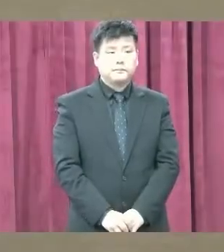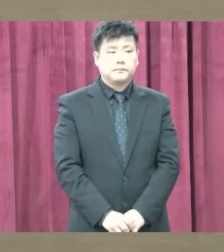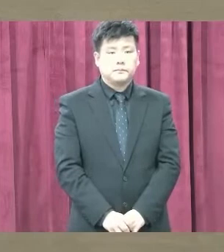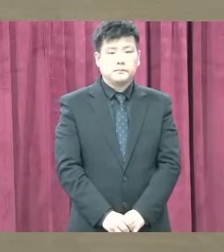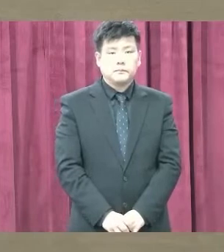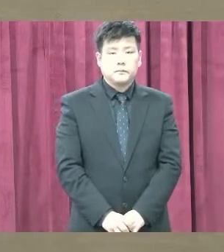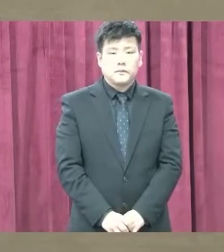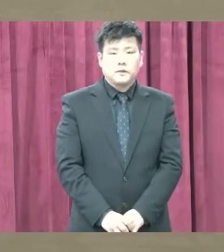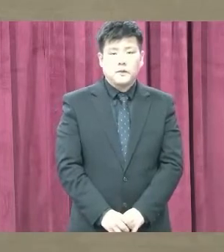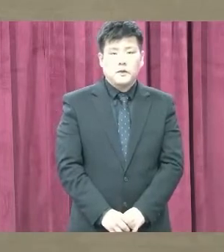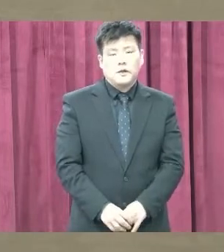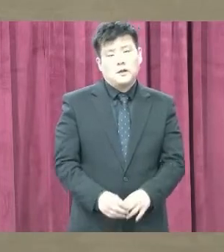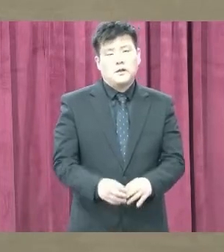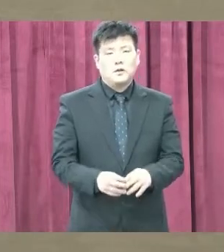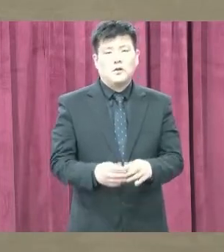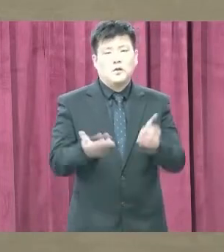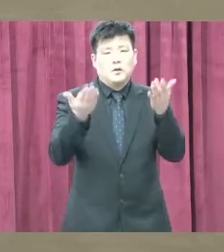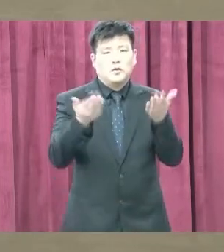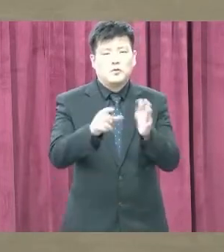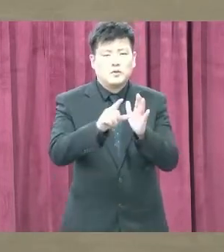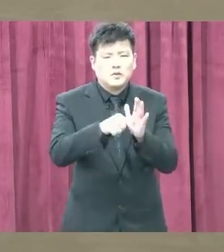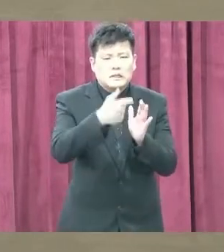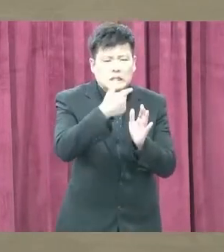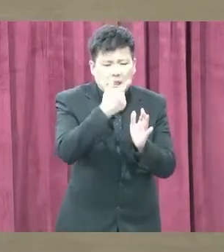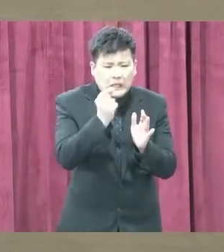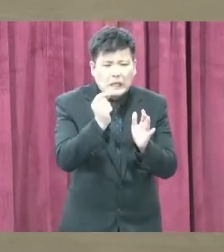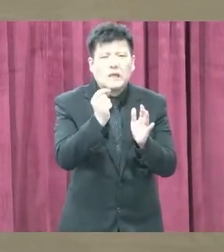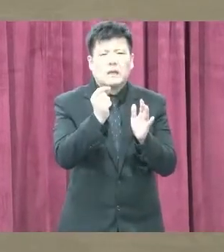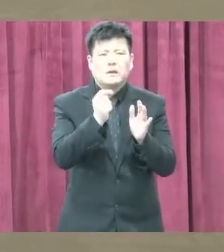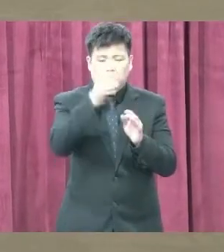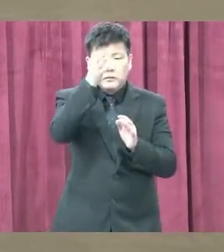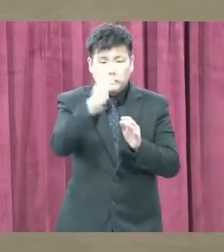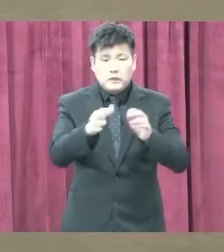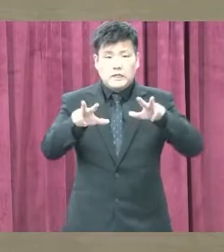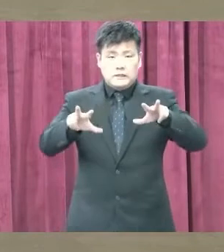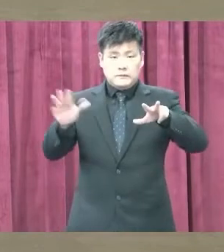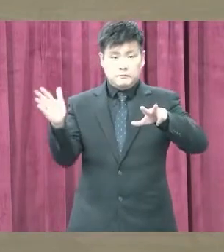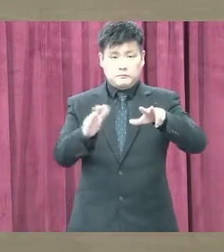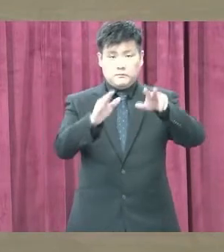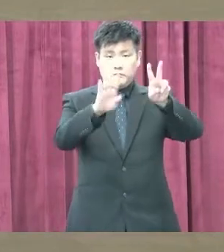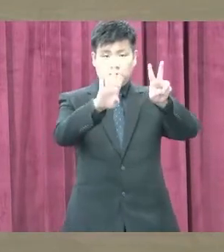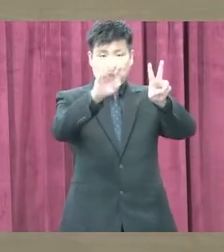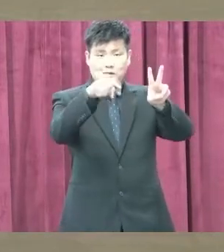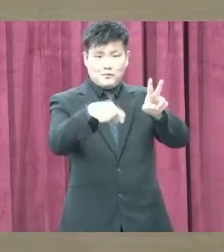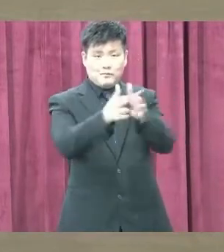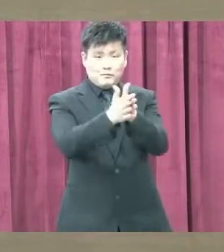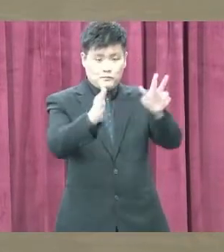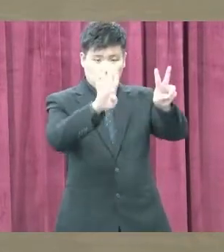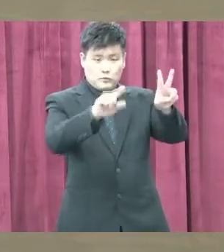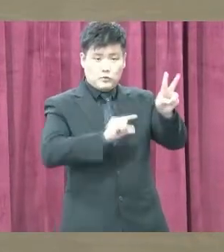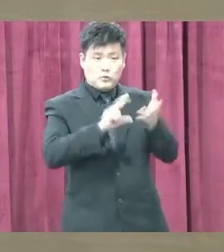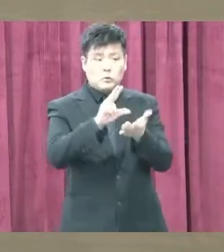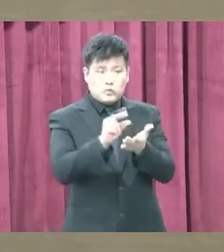네, 충분한 휴식 시간을 드리지 못한 점 죄송합니다. 지금부터 2부를 시작하겠습니다. 2부 주제는